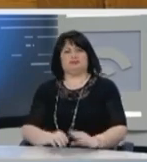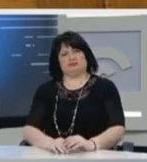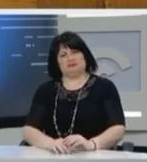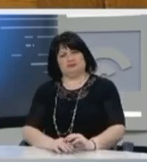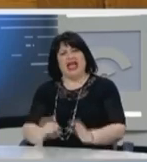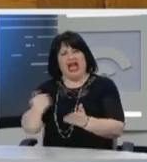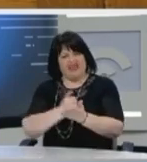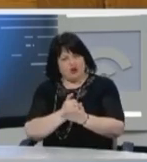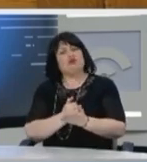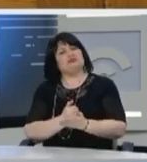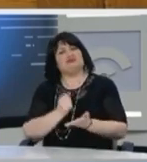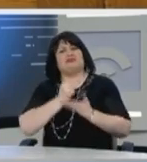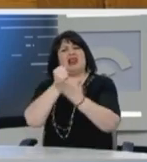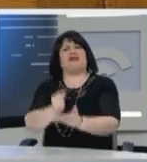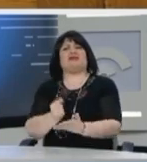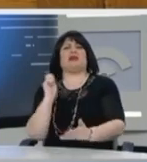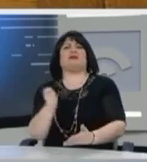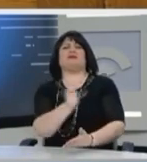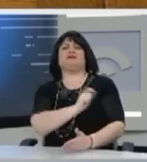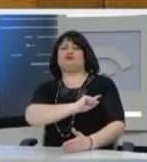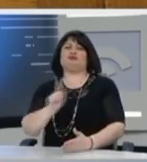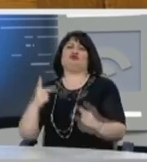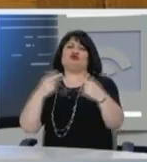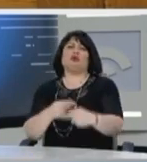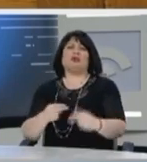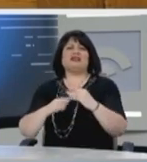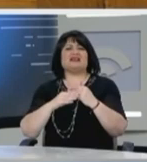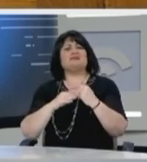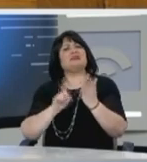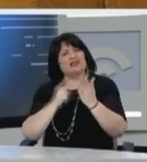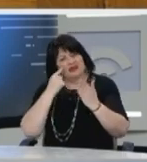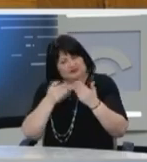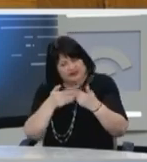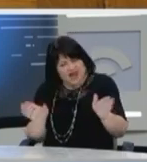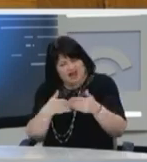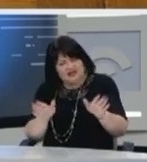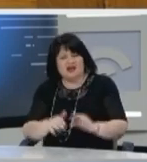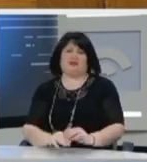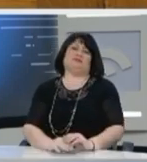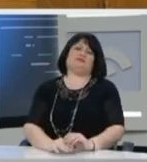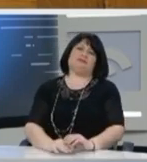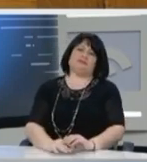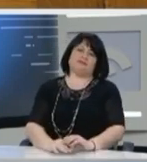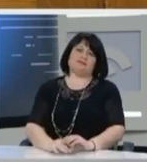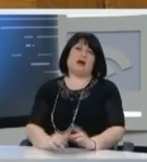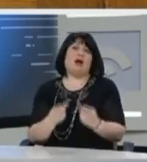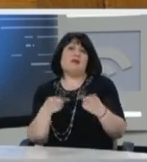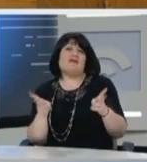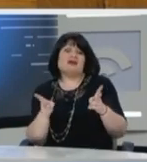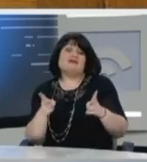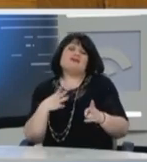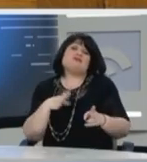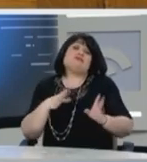αδικοπραγούν τη χρηματοδότηση. Να δούμε, θα κλείσουν σύνορα μετά. Αν αφήνει σου βέβαια να κλείνει σύνορα, κάνει ό,τι